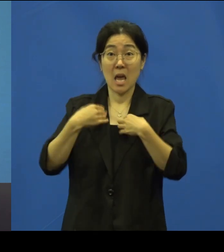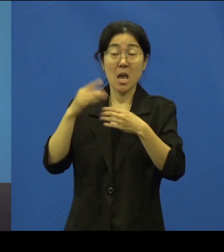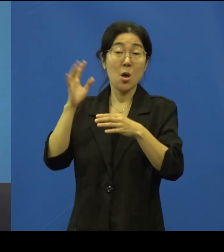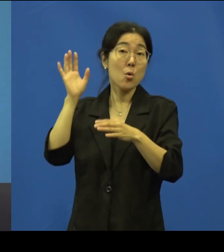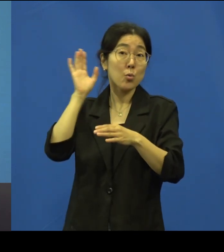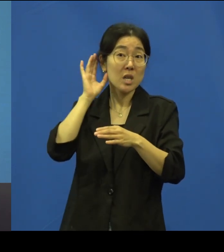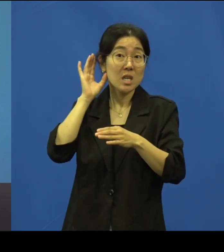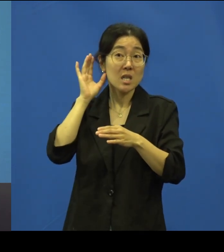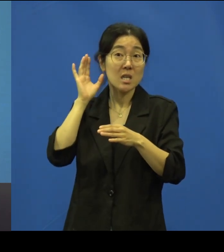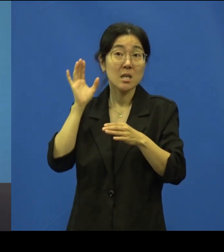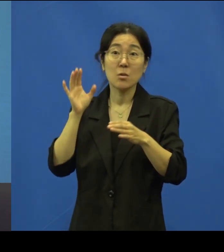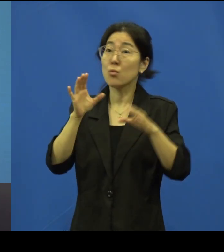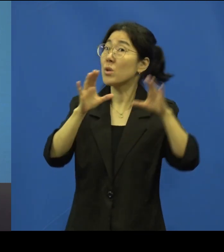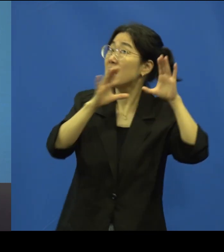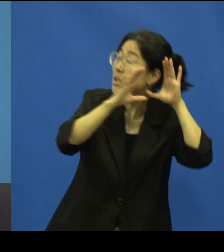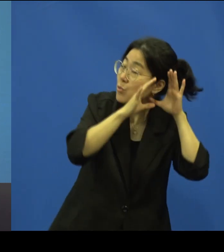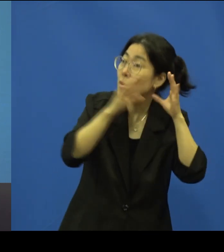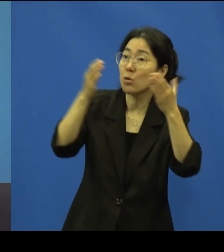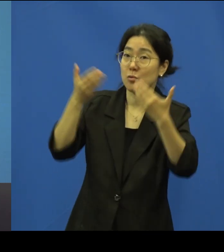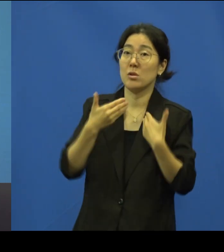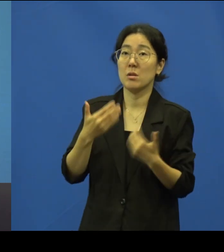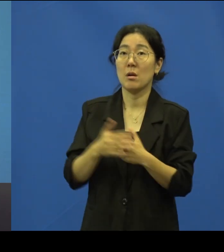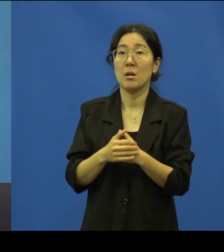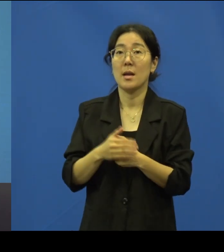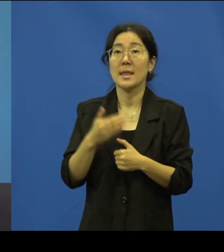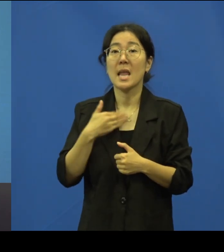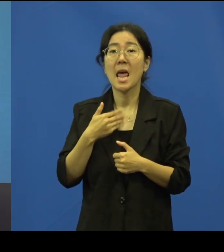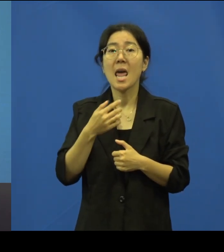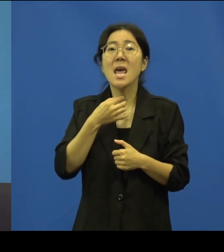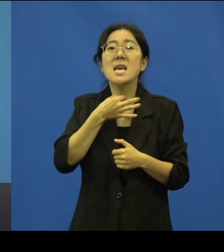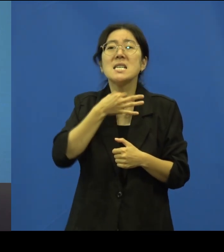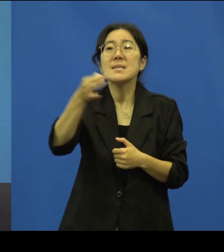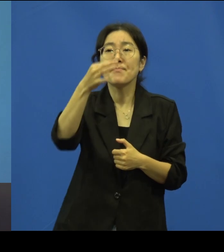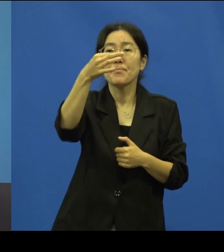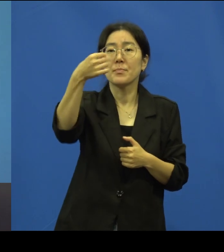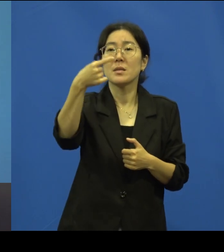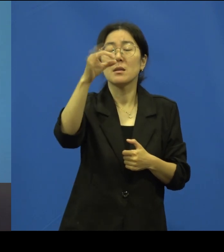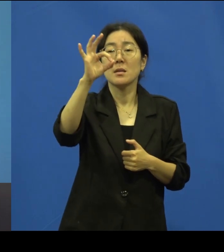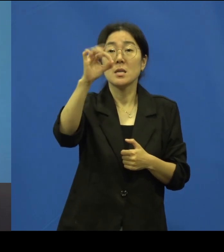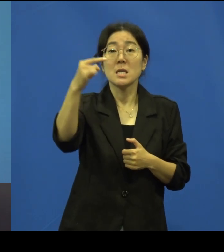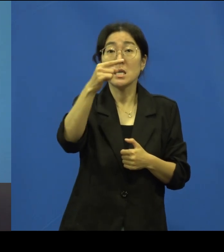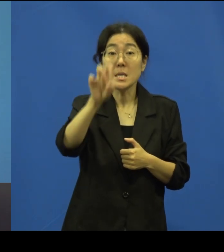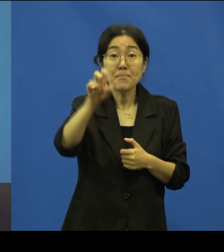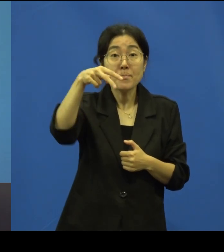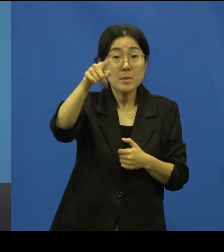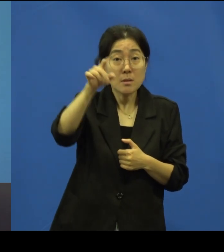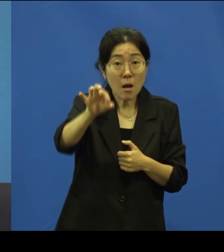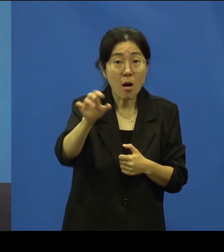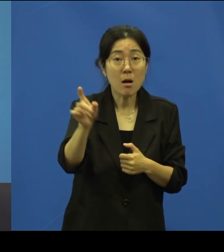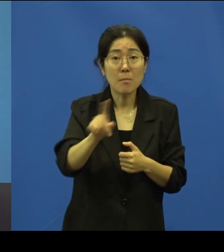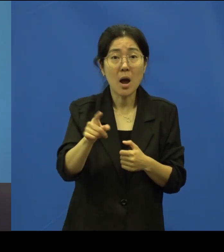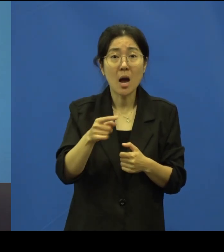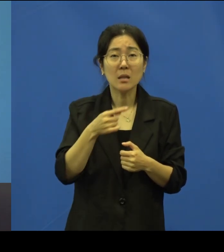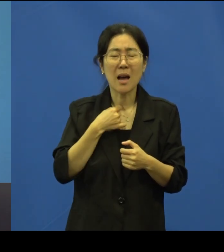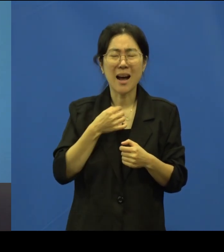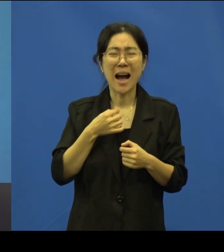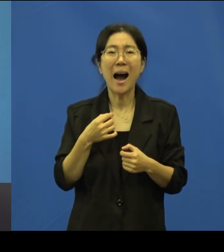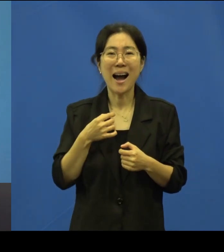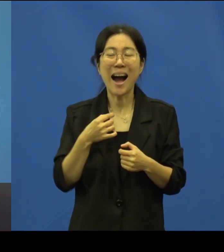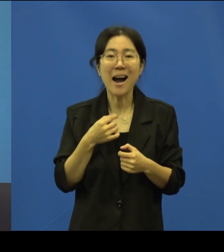네, 여기 보니까 여기 분명히 강조되어 있죠. 내 음성으로 하나님께 부르짖으리니,